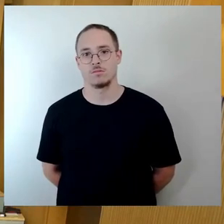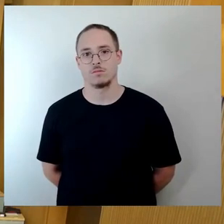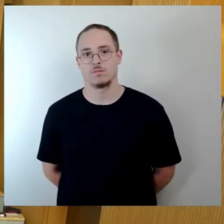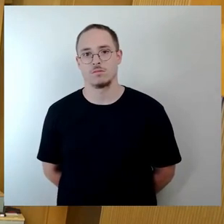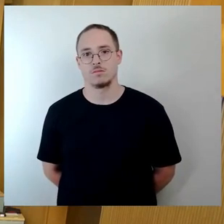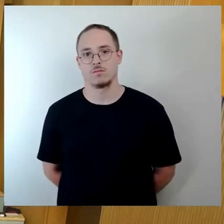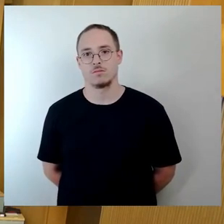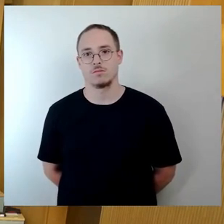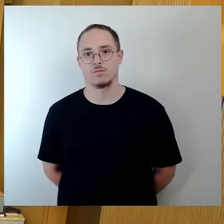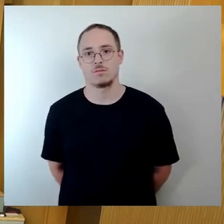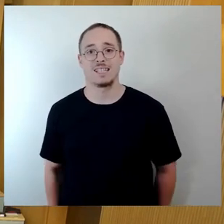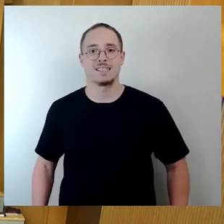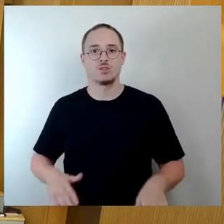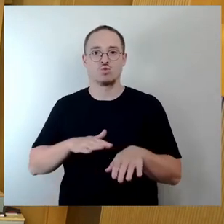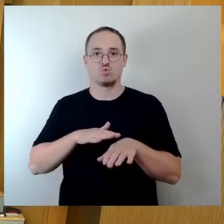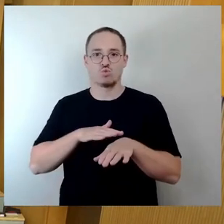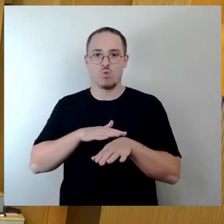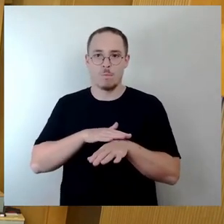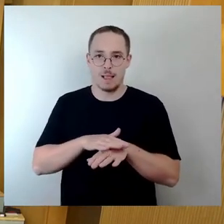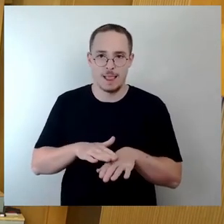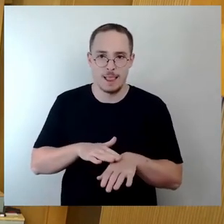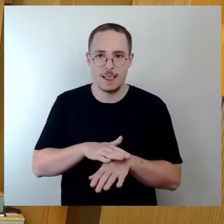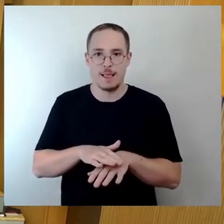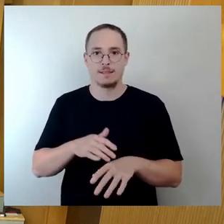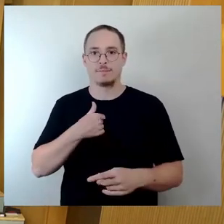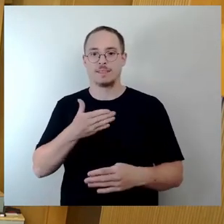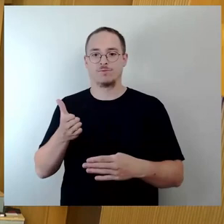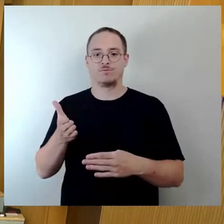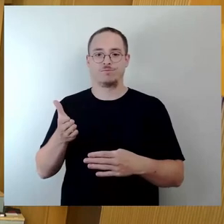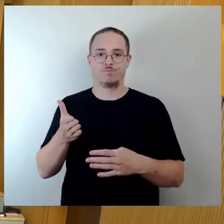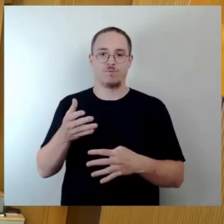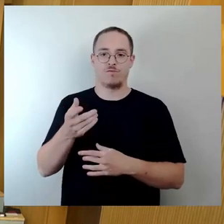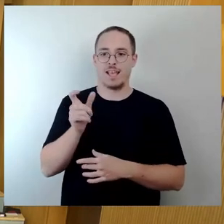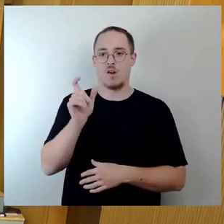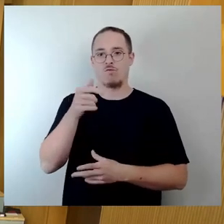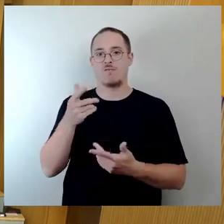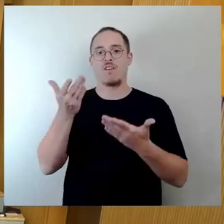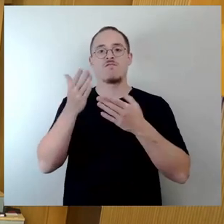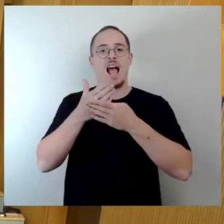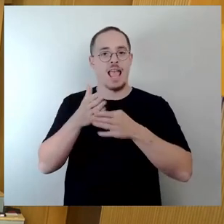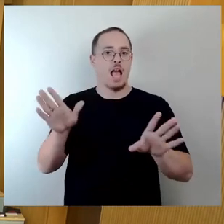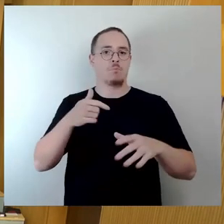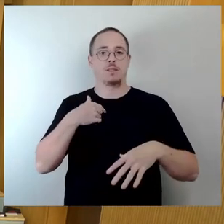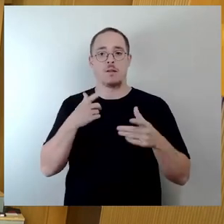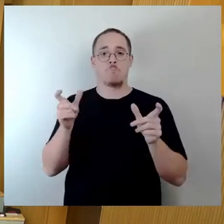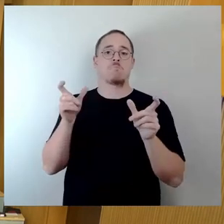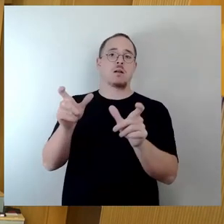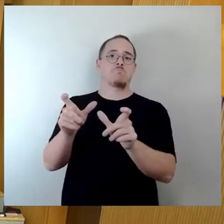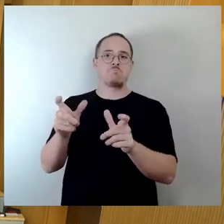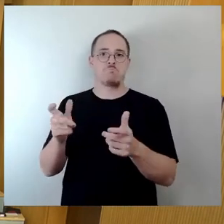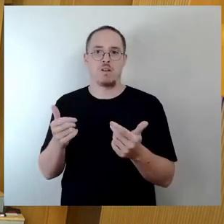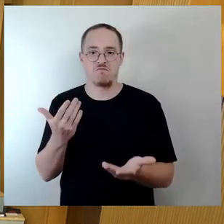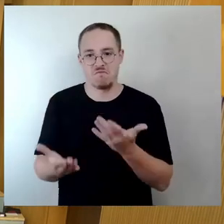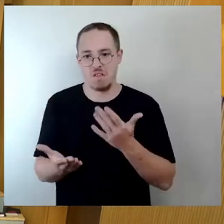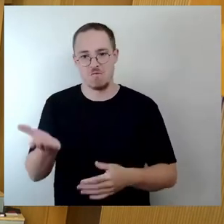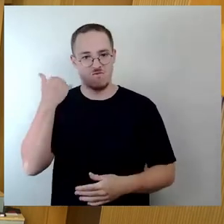Tut mir leid, dass ich zwischen euch und dem Feierabend stehe, aber ihr hättet ja einer Rücküberweisung zustimmen können und dann